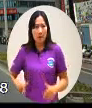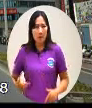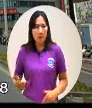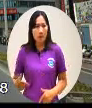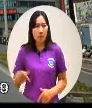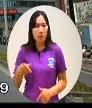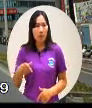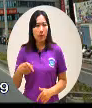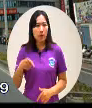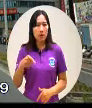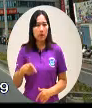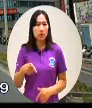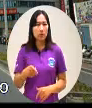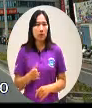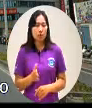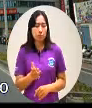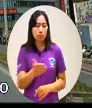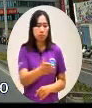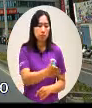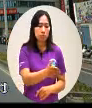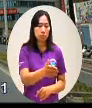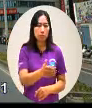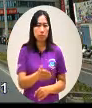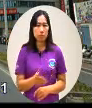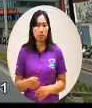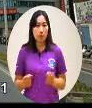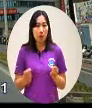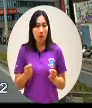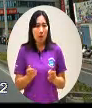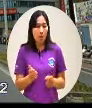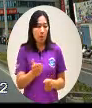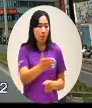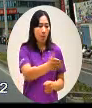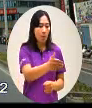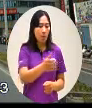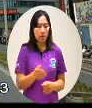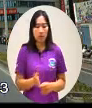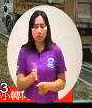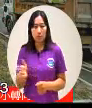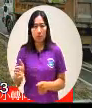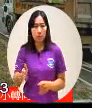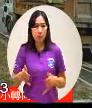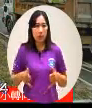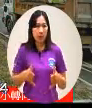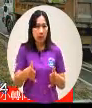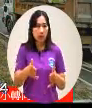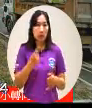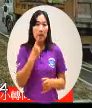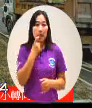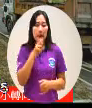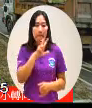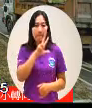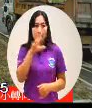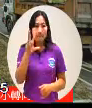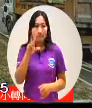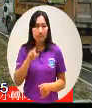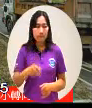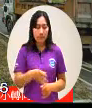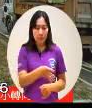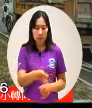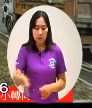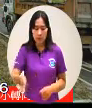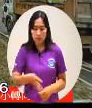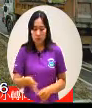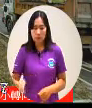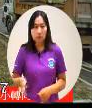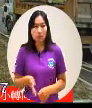甲右转的这个超化吼、哦，拢无做，规座路拢无做超化，拢无做待转的车道。哦，你讲这三车路口才复